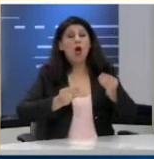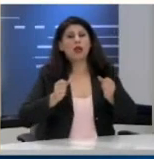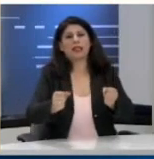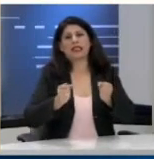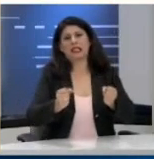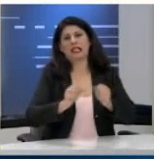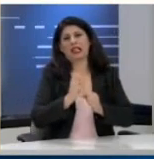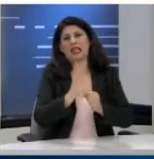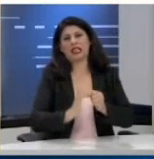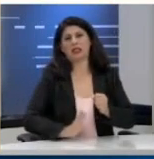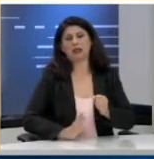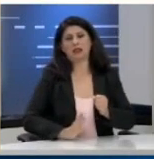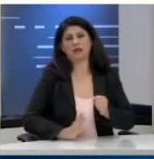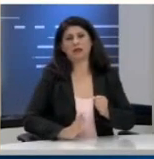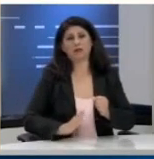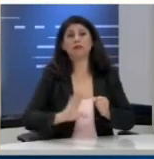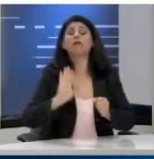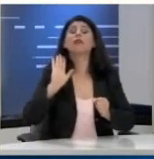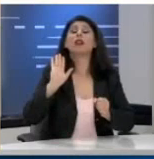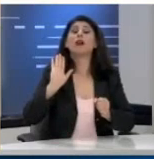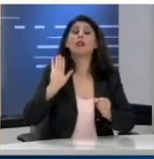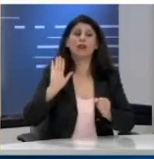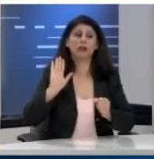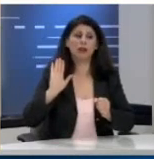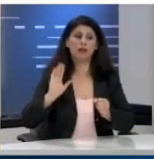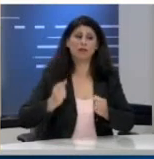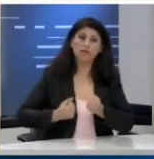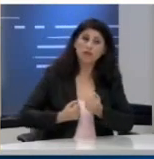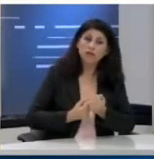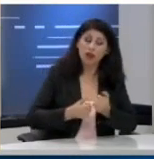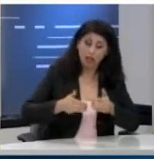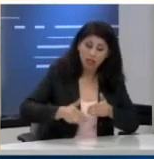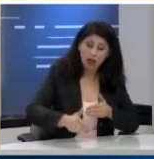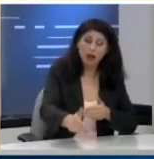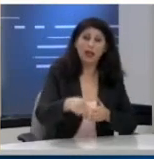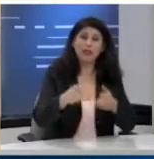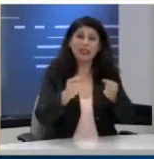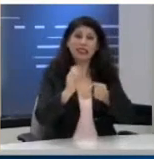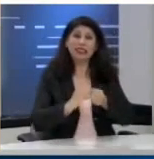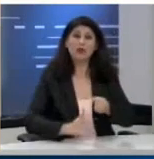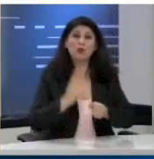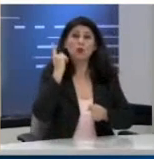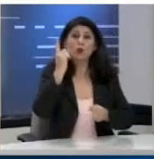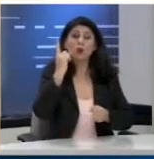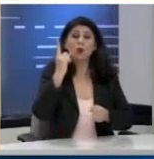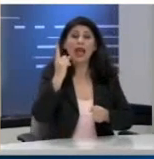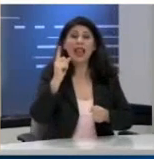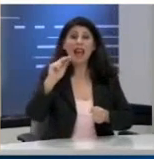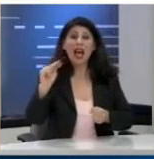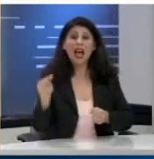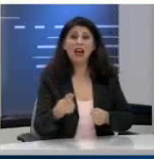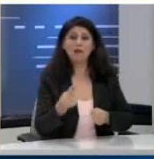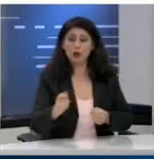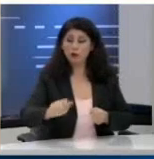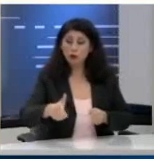κρίση και δεν στέρξατε να δώσετε τη διάρκεια αυτής της κρίσης ούτε ένα ευρώ στους